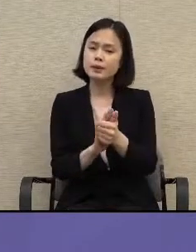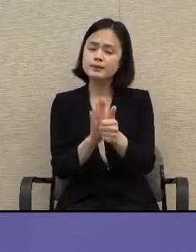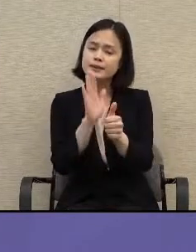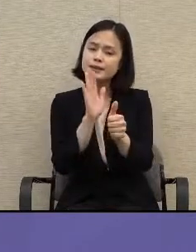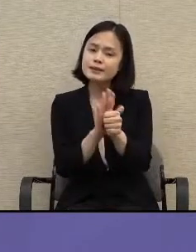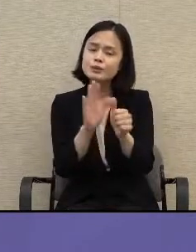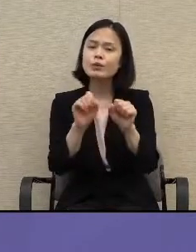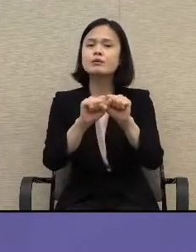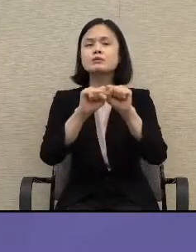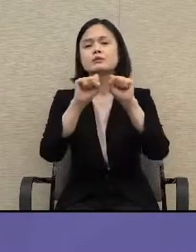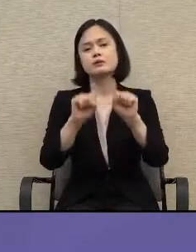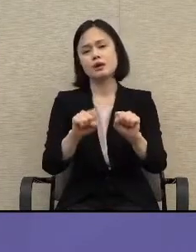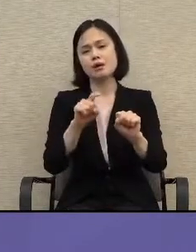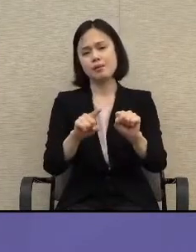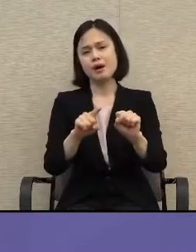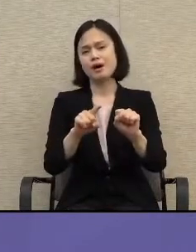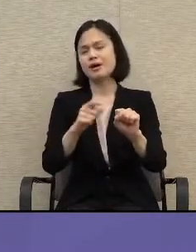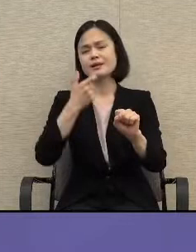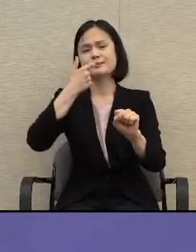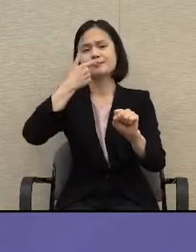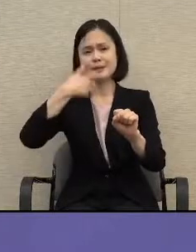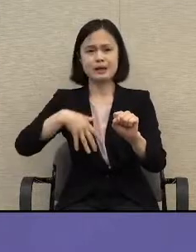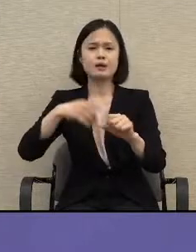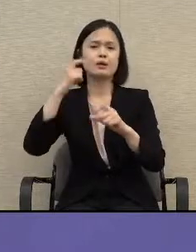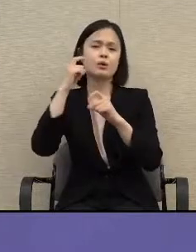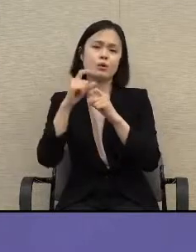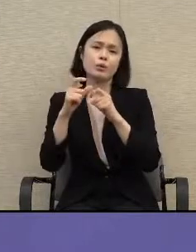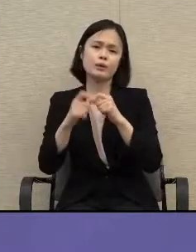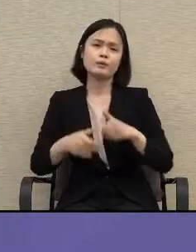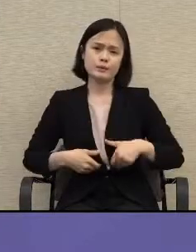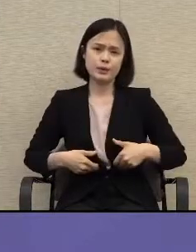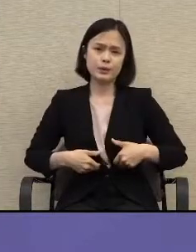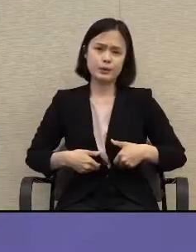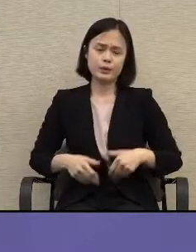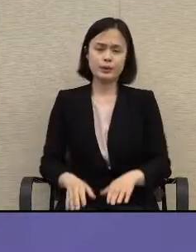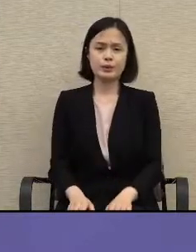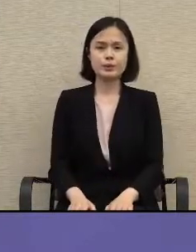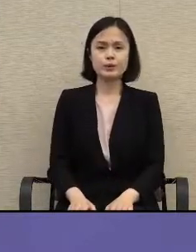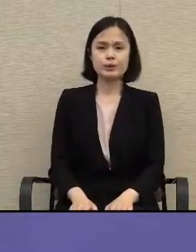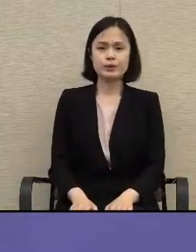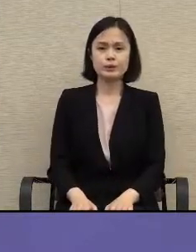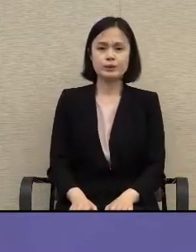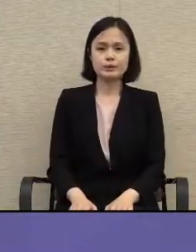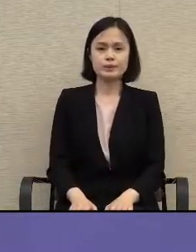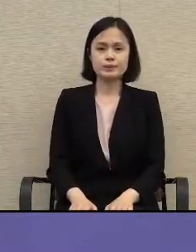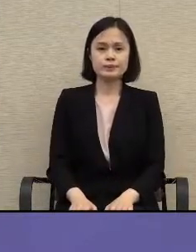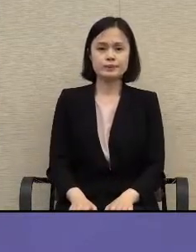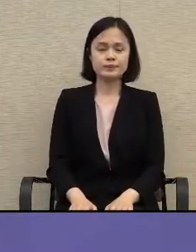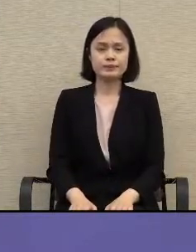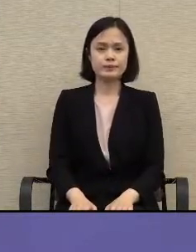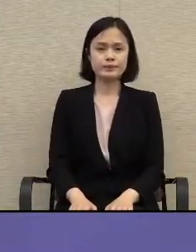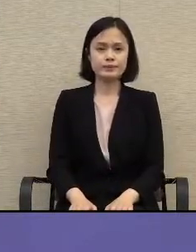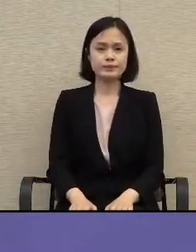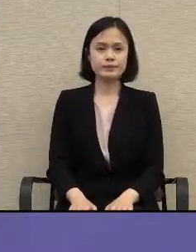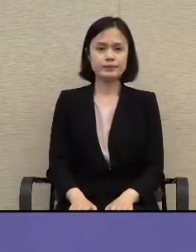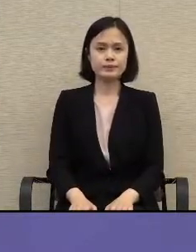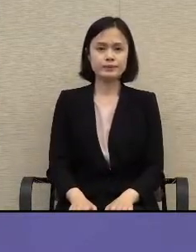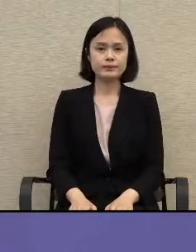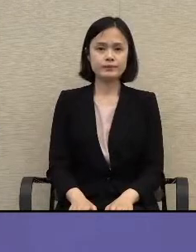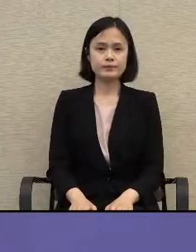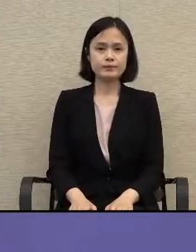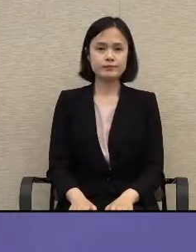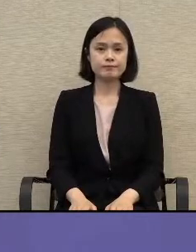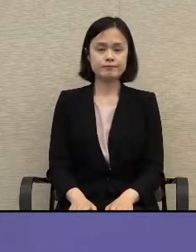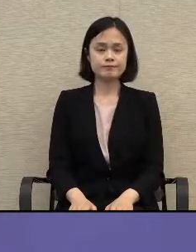지점들, 현재와 앞으로에 대한 것들 조금 논의를 지금 넘어가도록 하겠습니다. 말씀드린 대로 전달